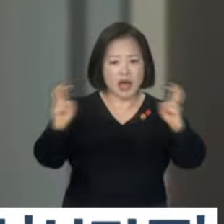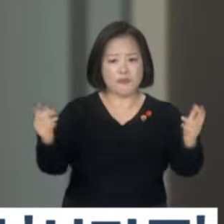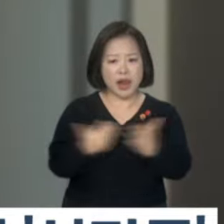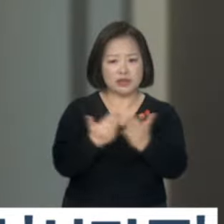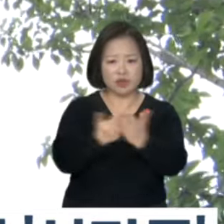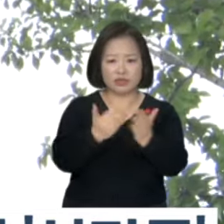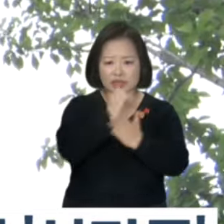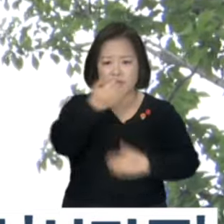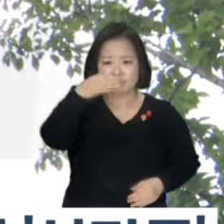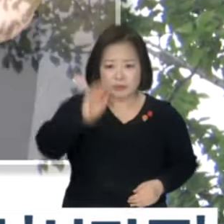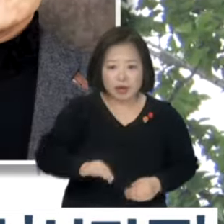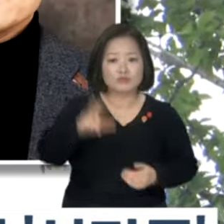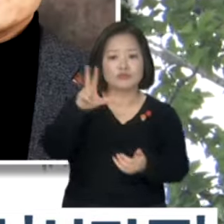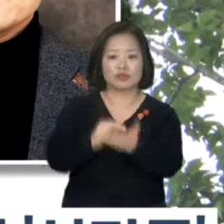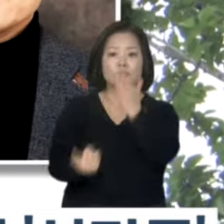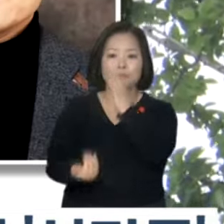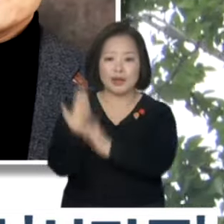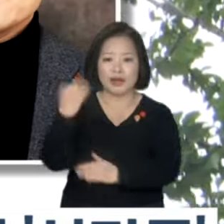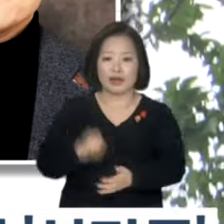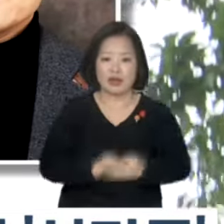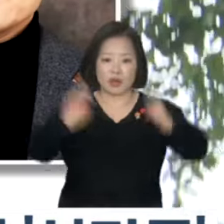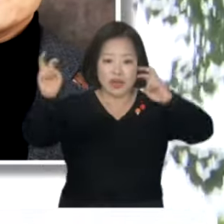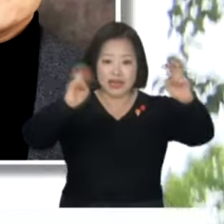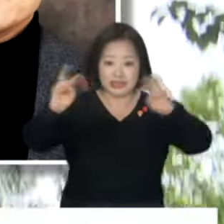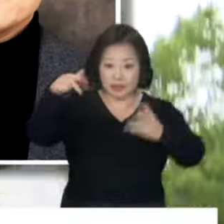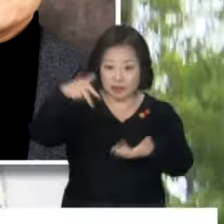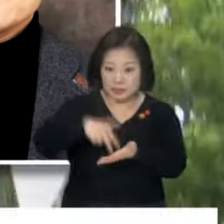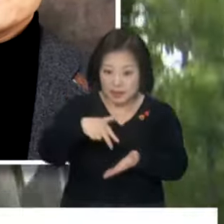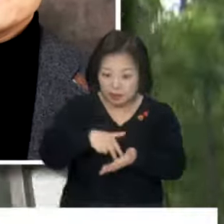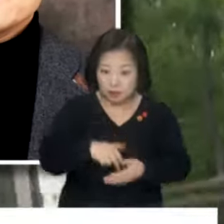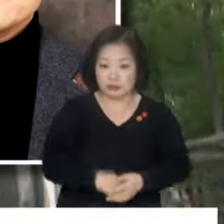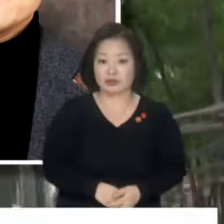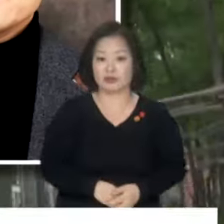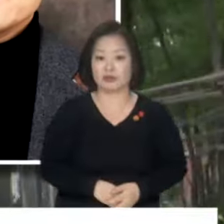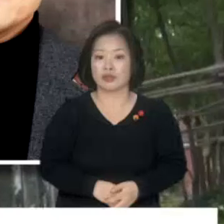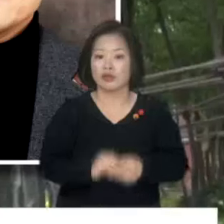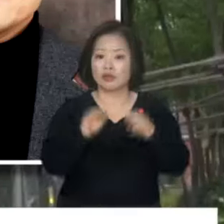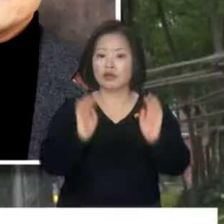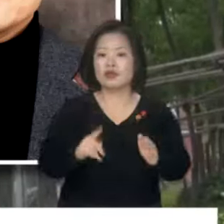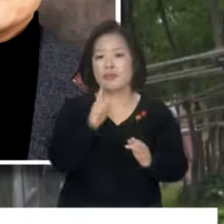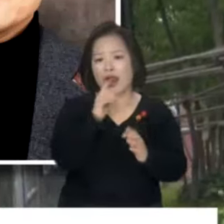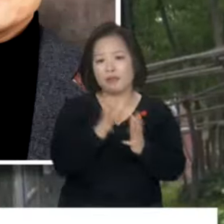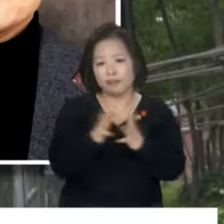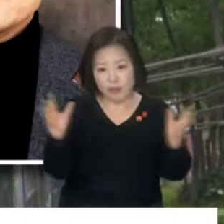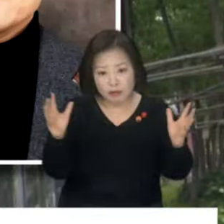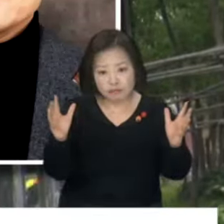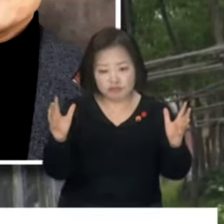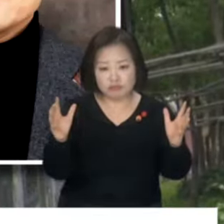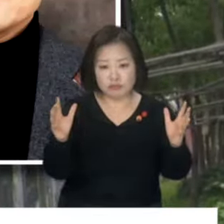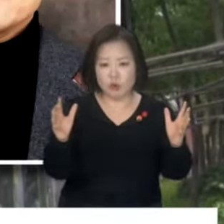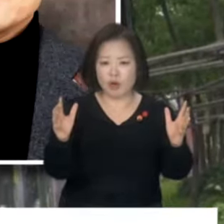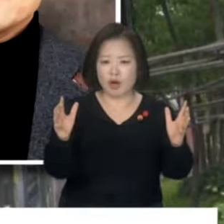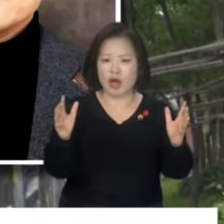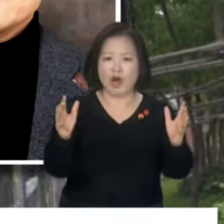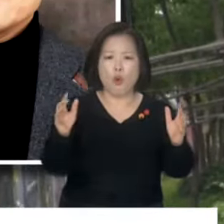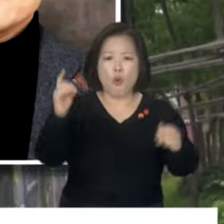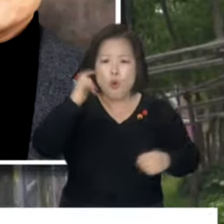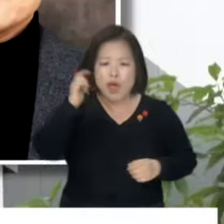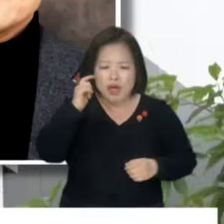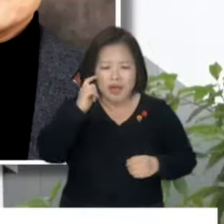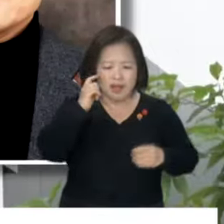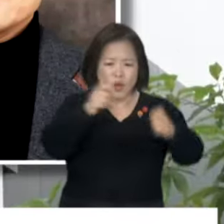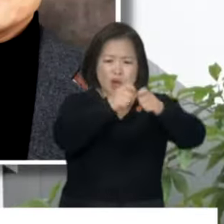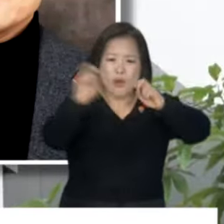진단합니다 회사 전체적으로 보면 어딘가에서는 항상 조금 논란이 있을 수 있는 가지만은 나무에 바람 잘랄